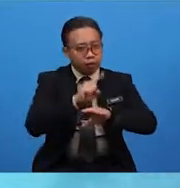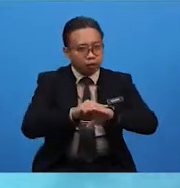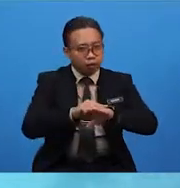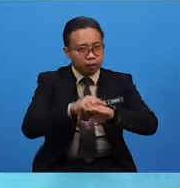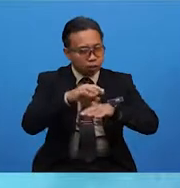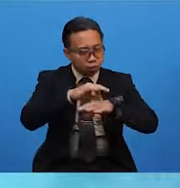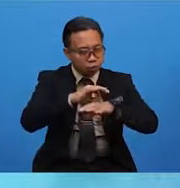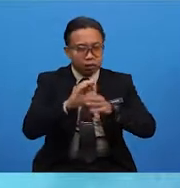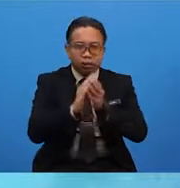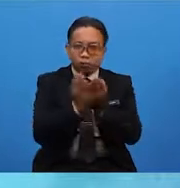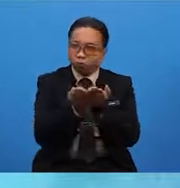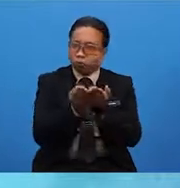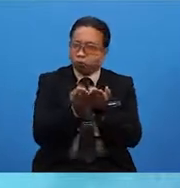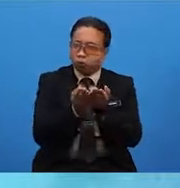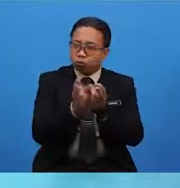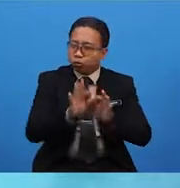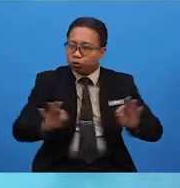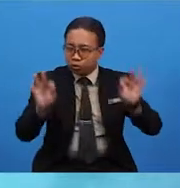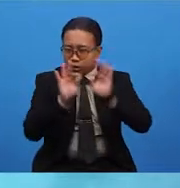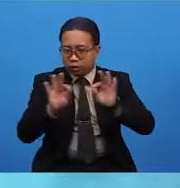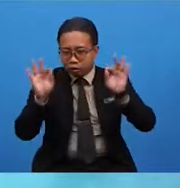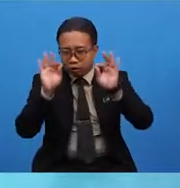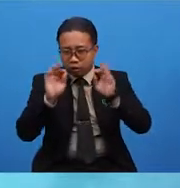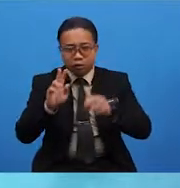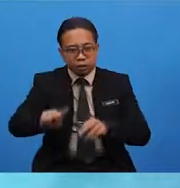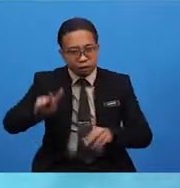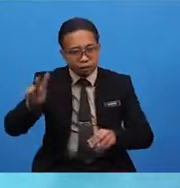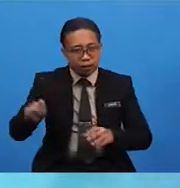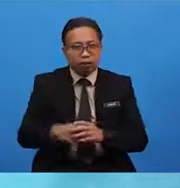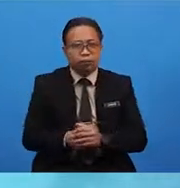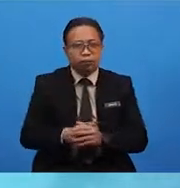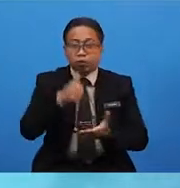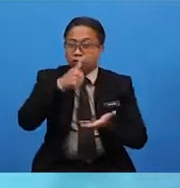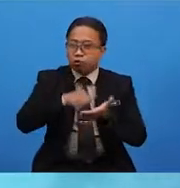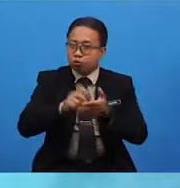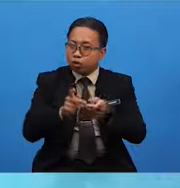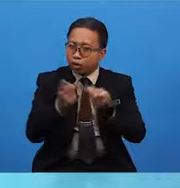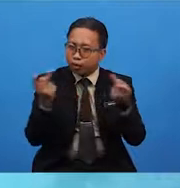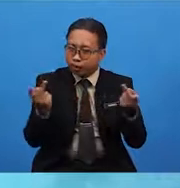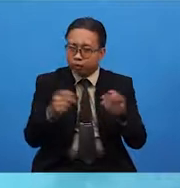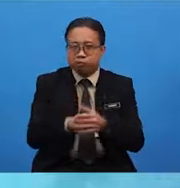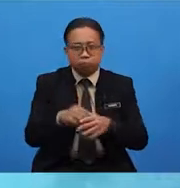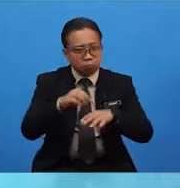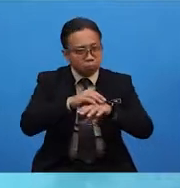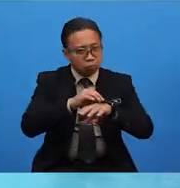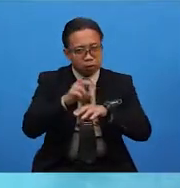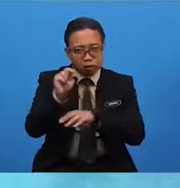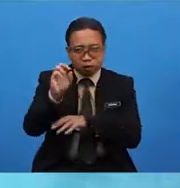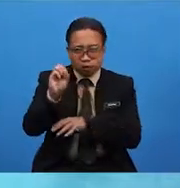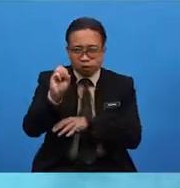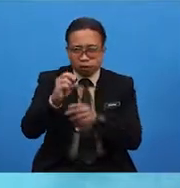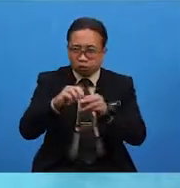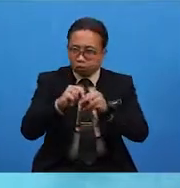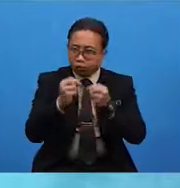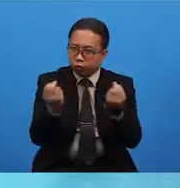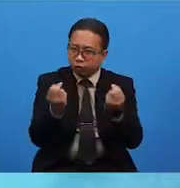kulit buku-buku cerita kanak-kanak risalah suratkabar kulit novel kartun